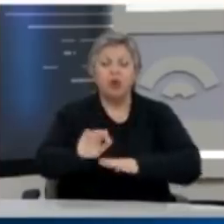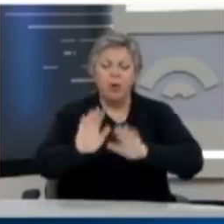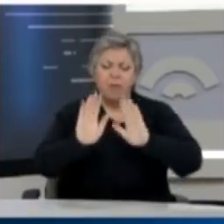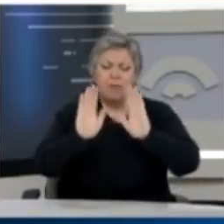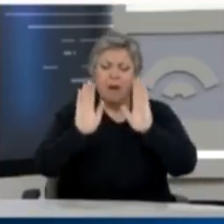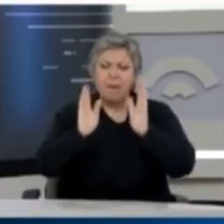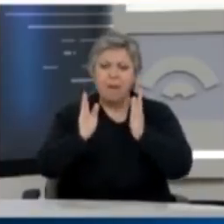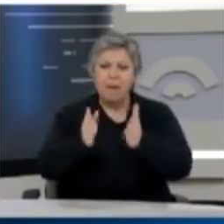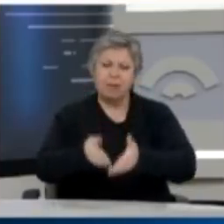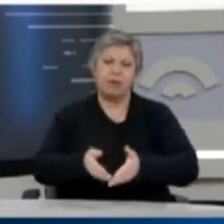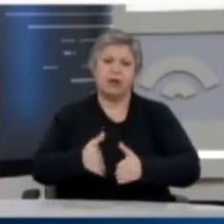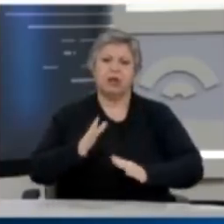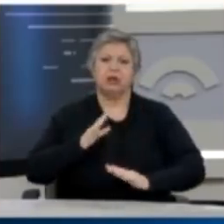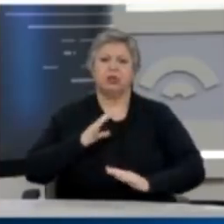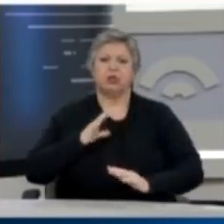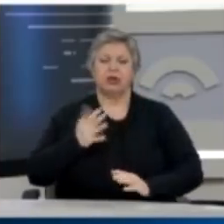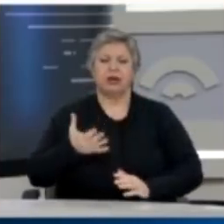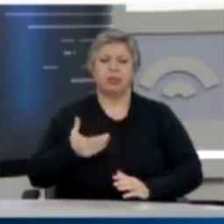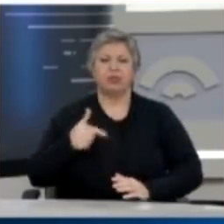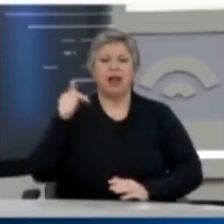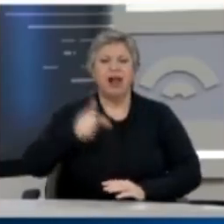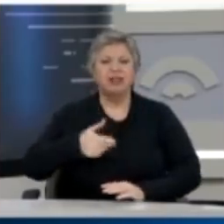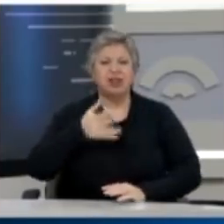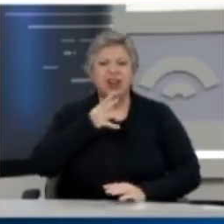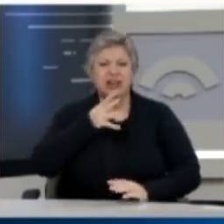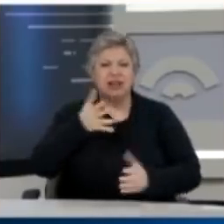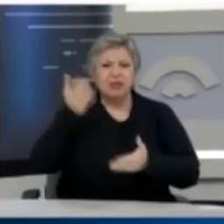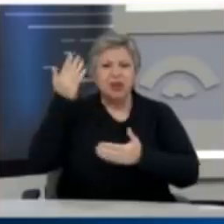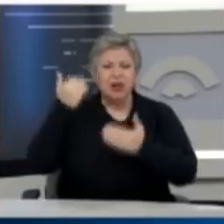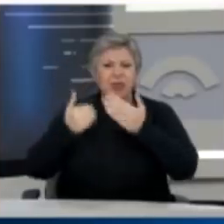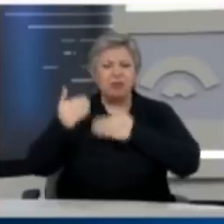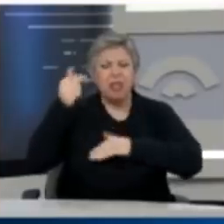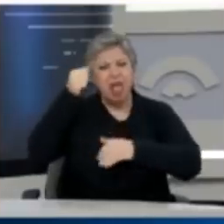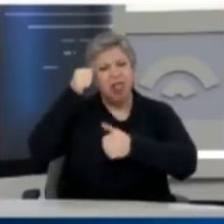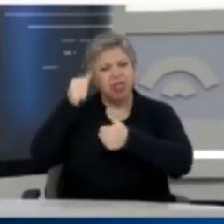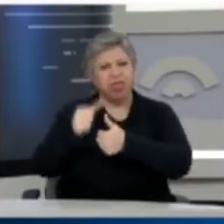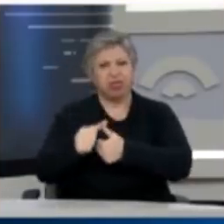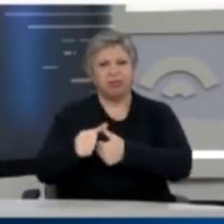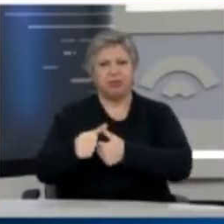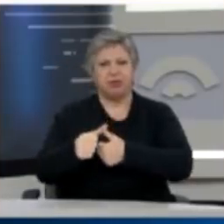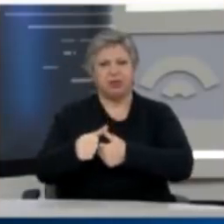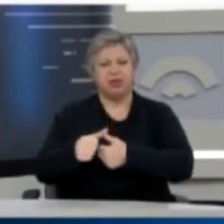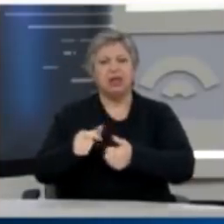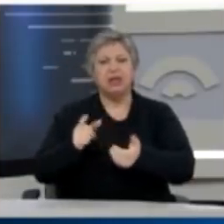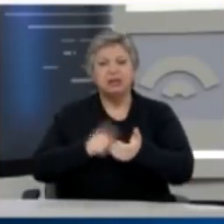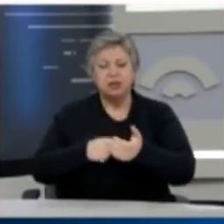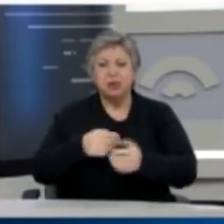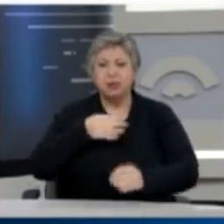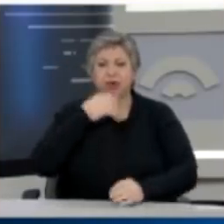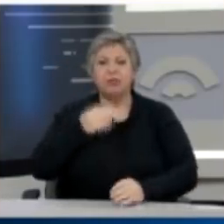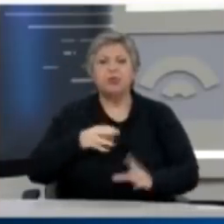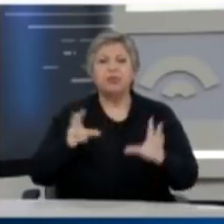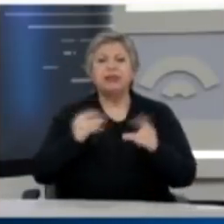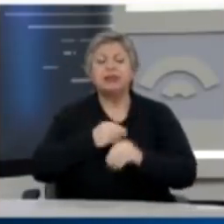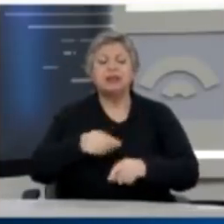και άνευ αντικειμένου σήμερα. Και εδώ δεν μπορούμε να μην αναφερθούμε σε τοποθετήσεις βουλευτών του